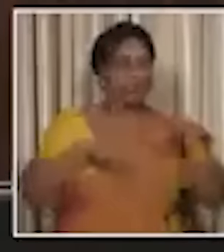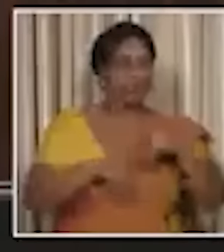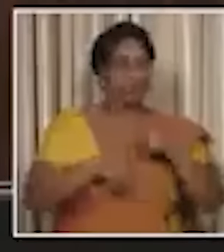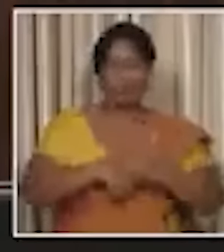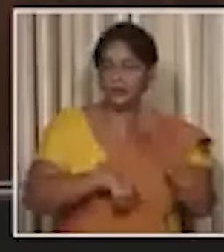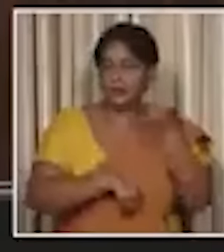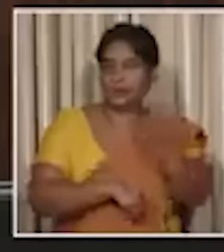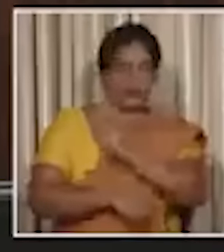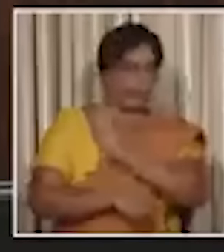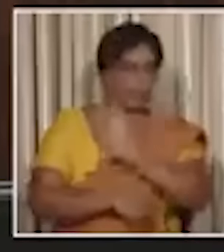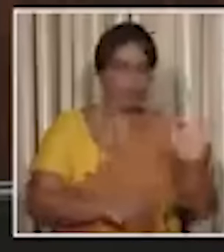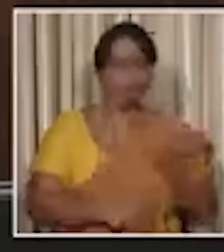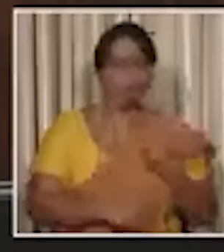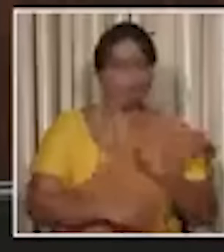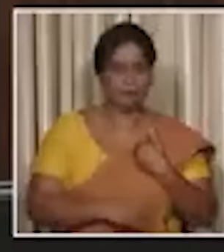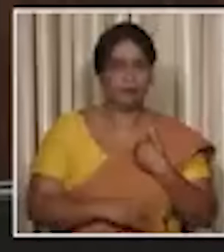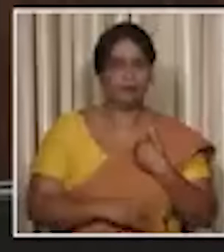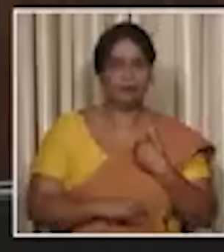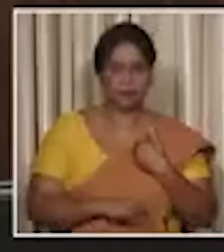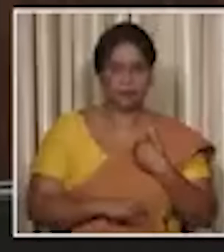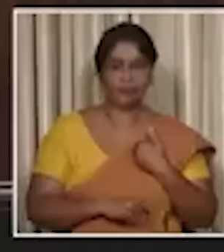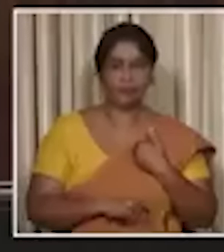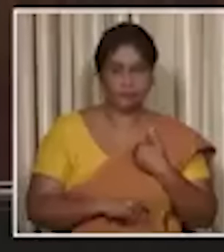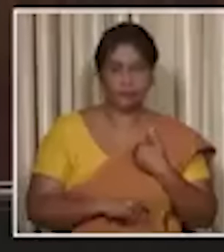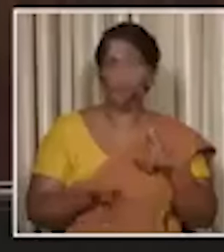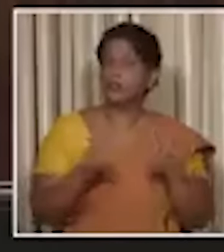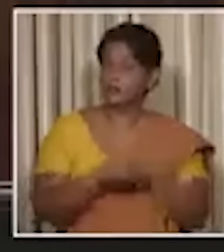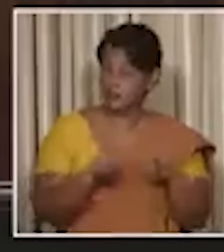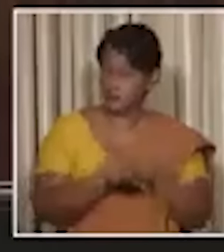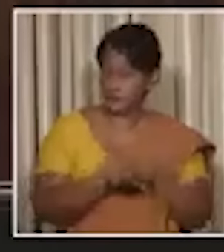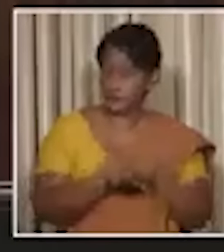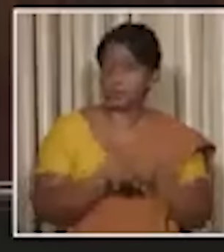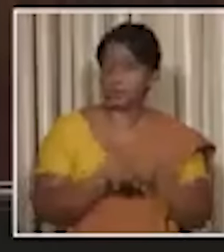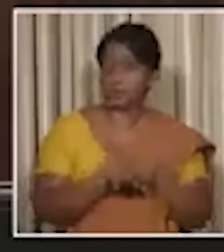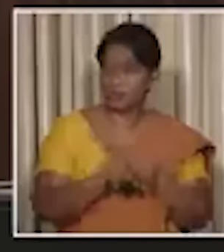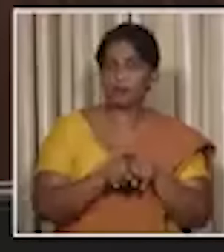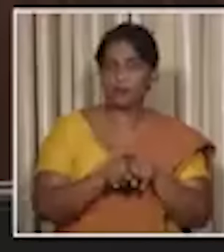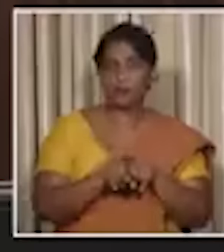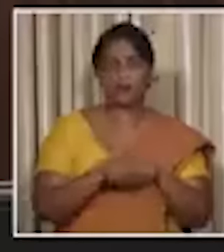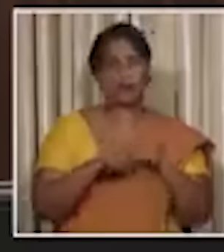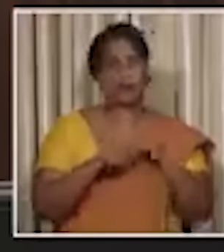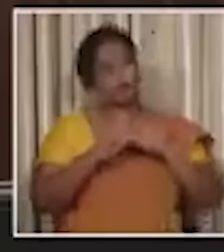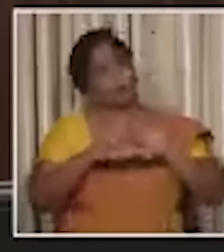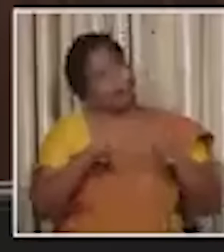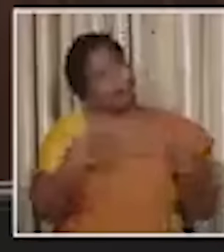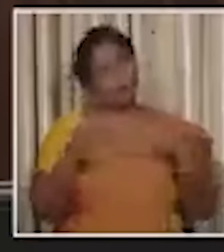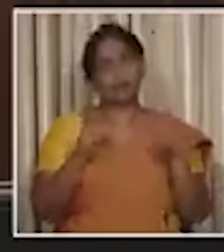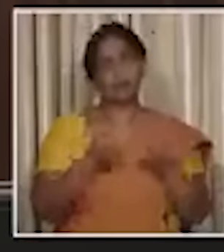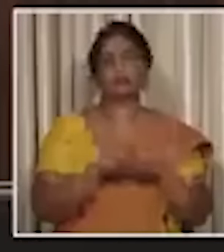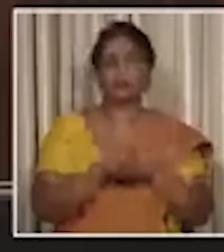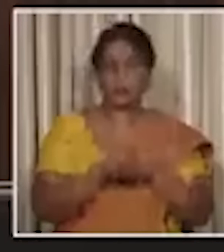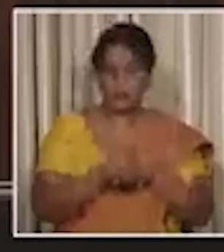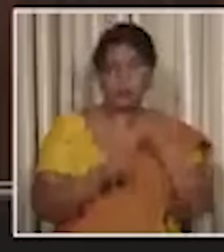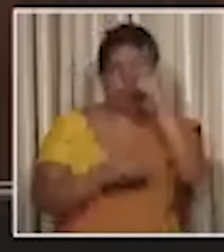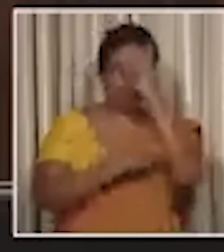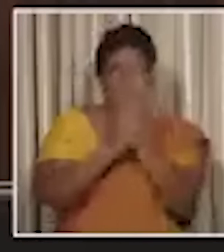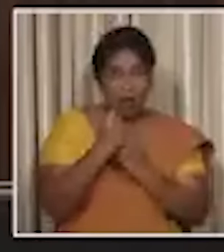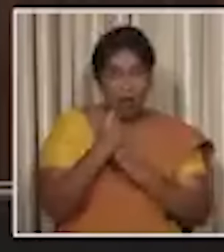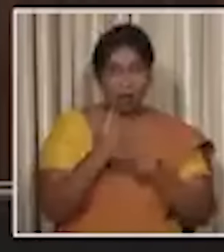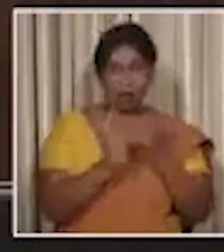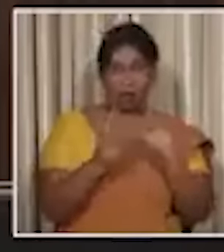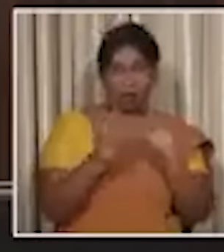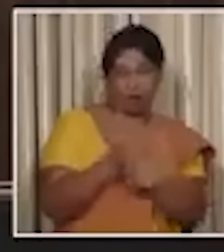ஆகவே எந்தவித சந்தேகமும் அச்சமும் இல்லாமல் சனநாயகத்தை சுதந்திரமாக அனுபவிக்கக்கூடிய ஒரு தேசத்தை